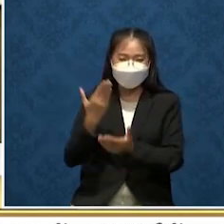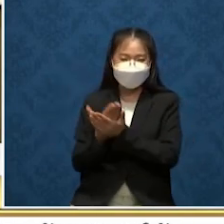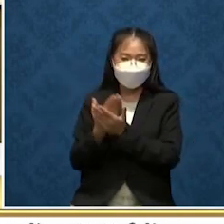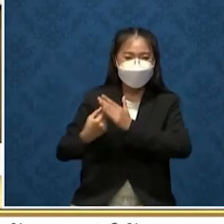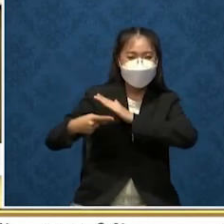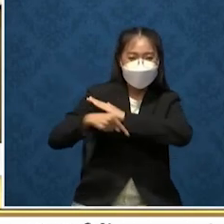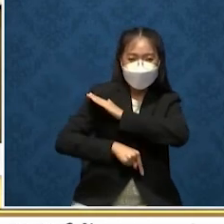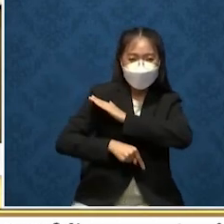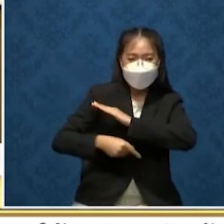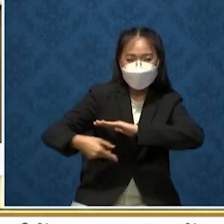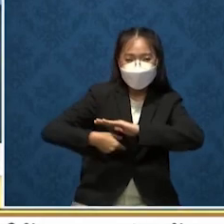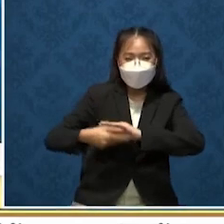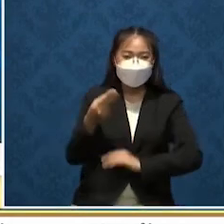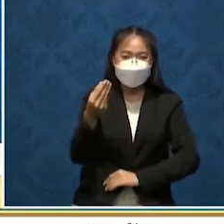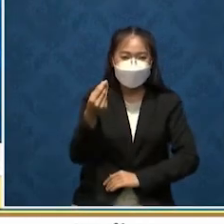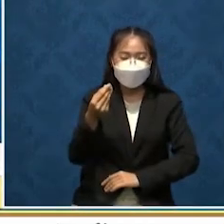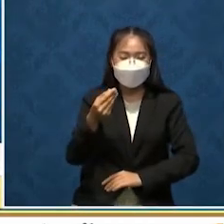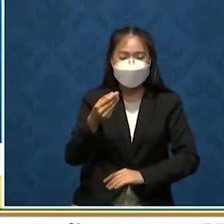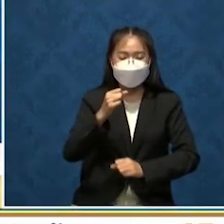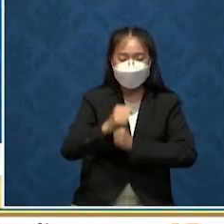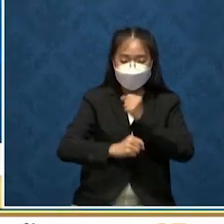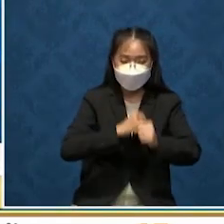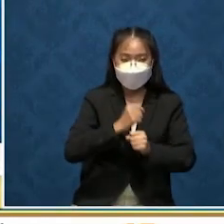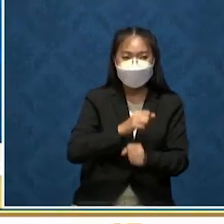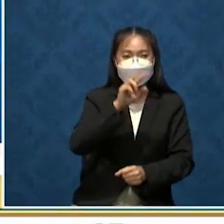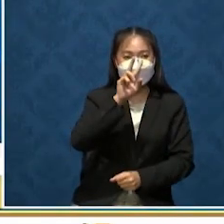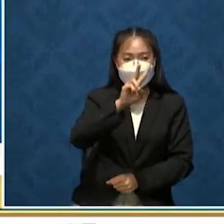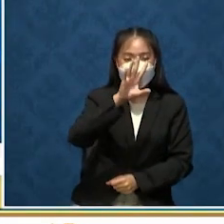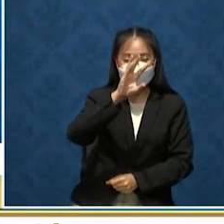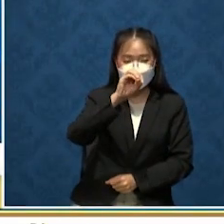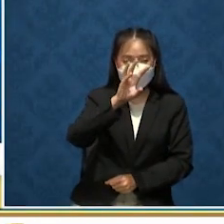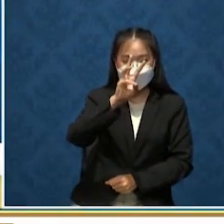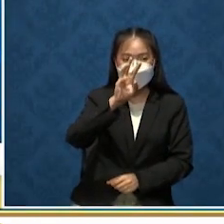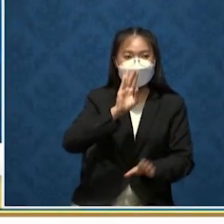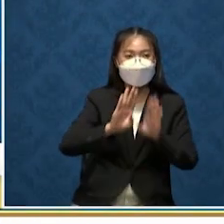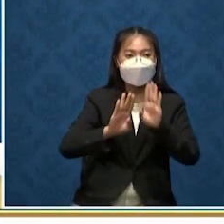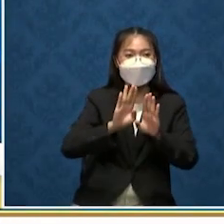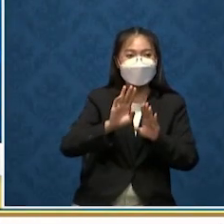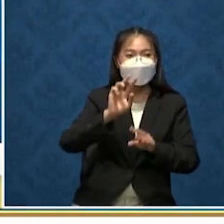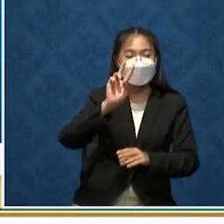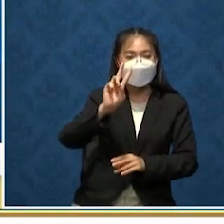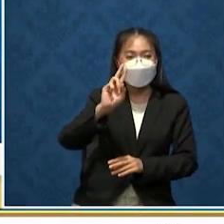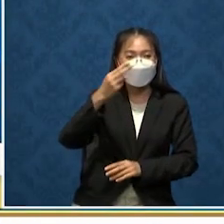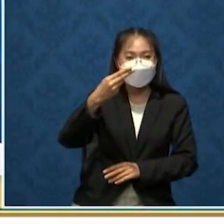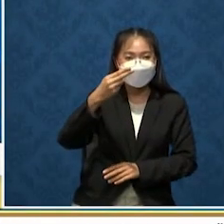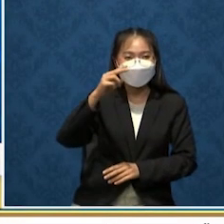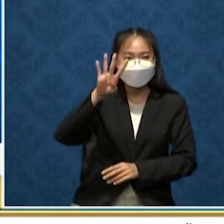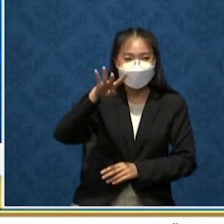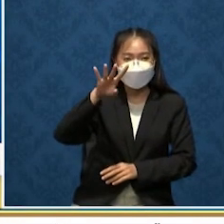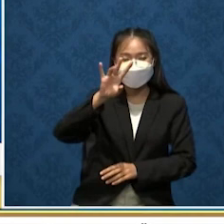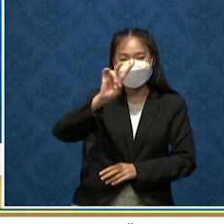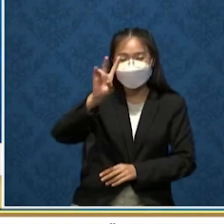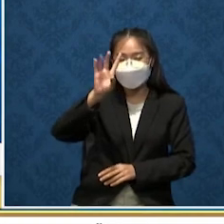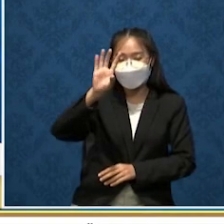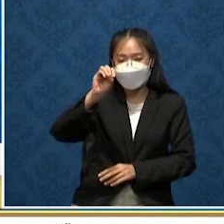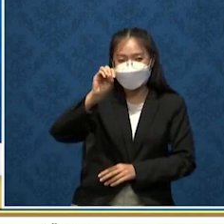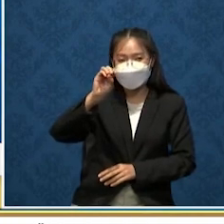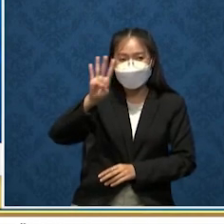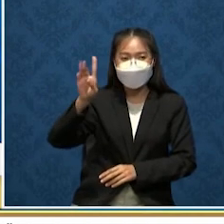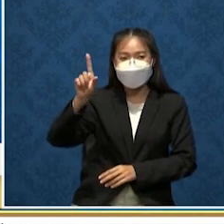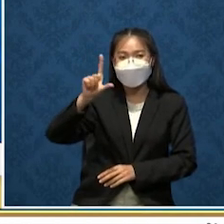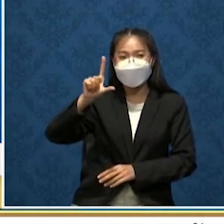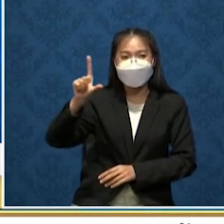ปี 63ง่ายๆเลยประมาณ 24,754ล้านปี 65อยู่ประมาณ15,390ล้าน